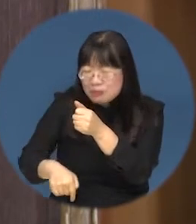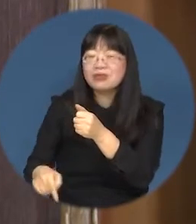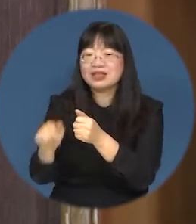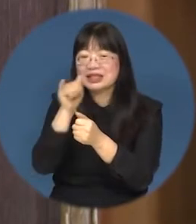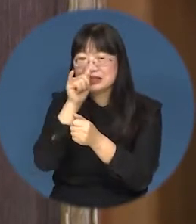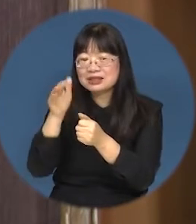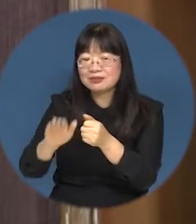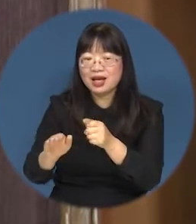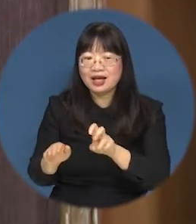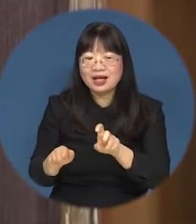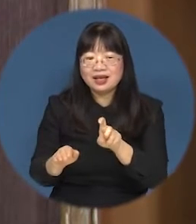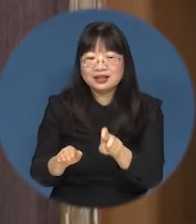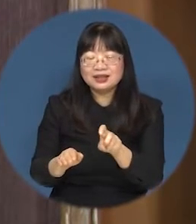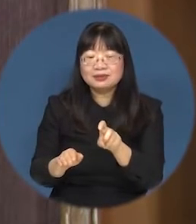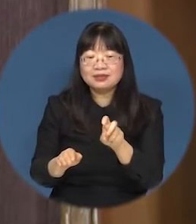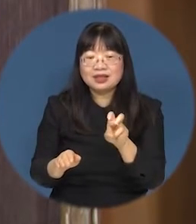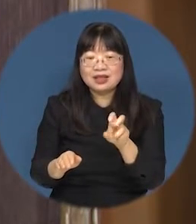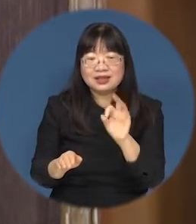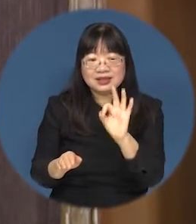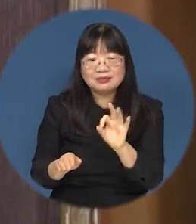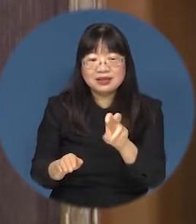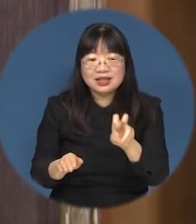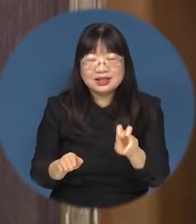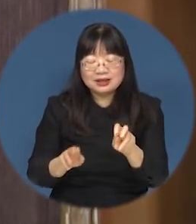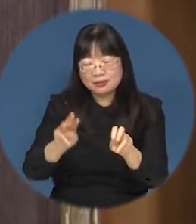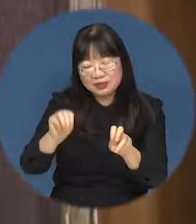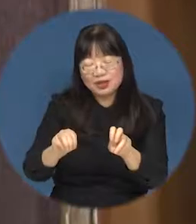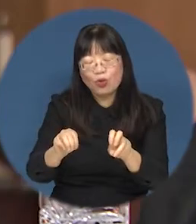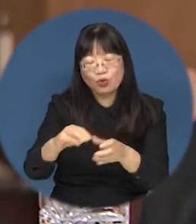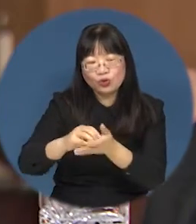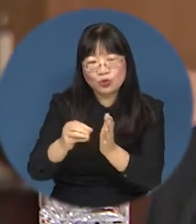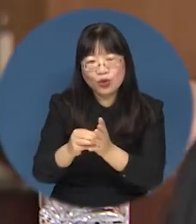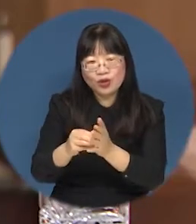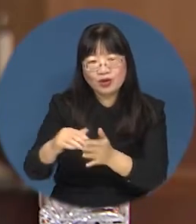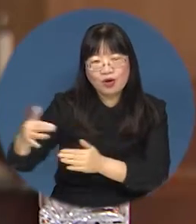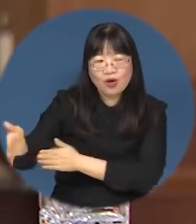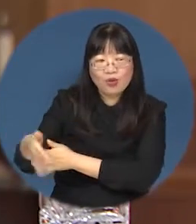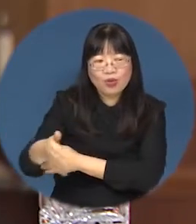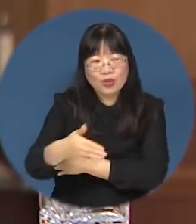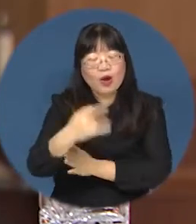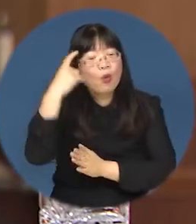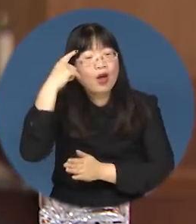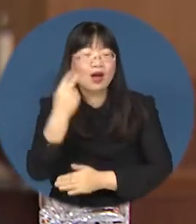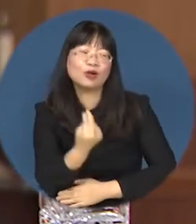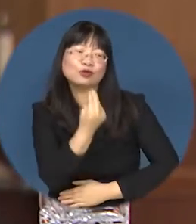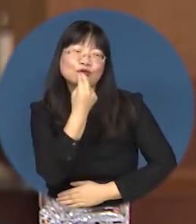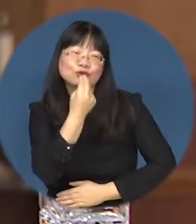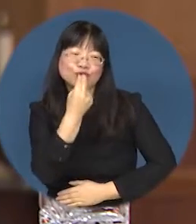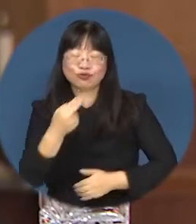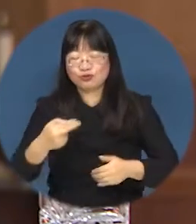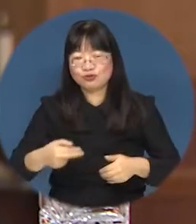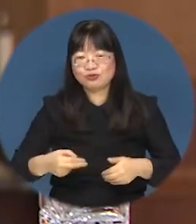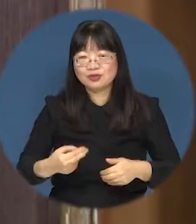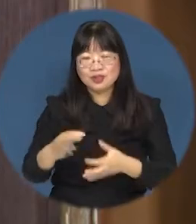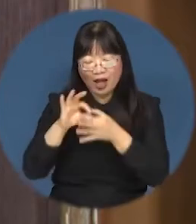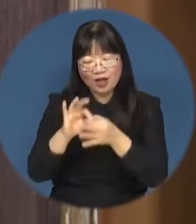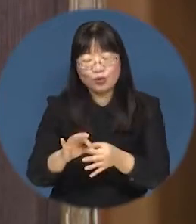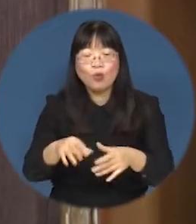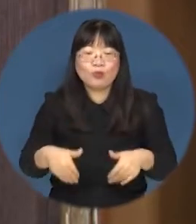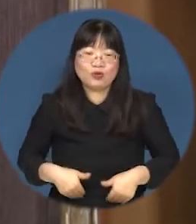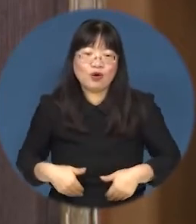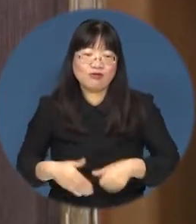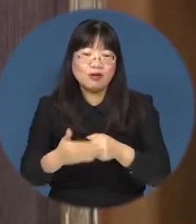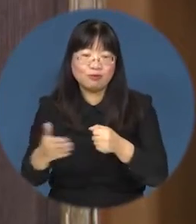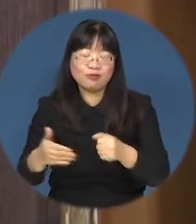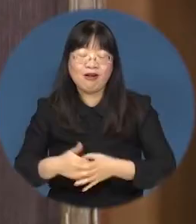10m 정도, 20m 이내 정도에서 많이 다닙니다. 하긴 고래는 숨을 쉬어야 되니까. 네네. 네. 이제 숨을